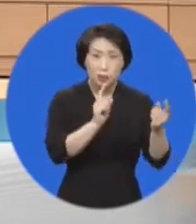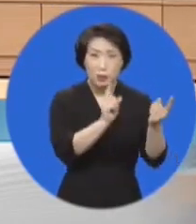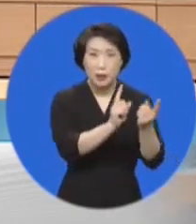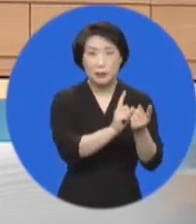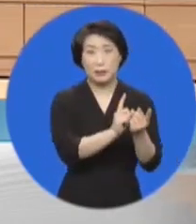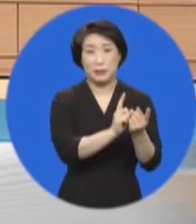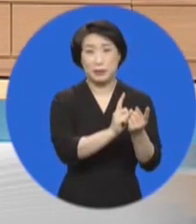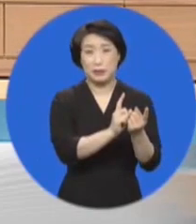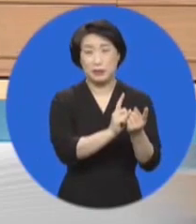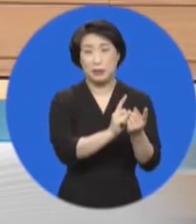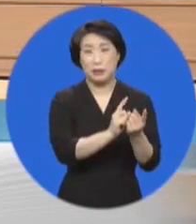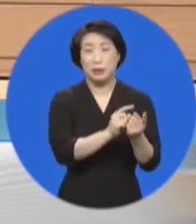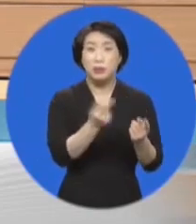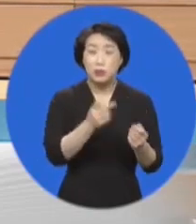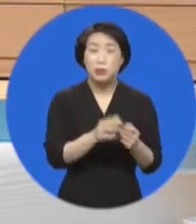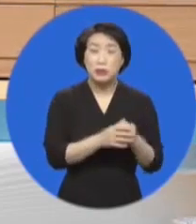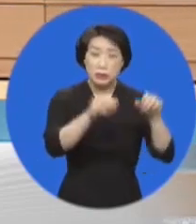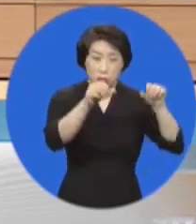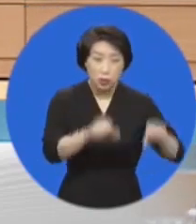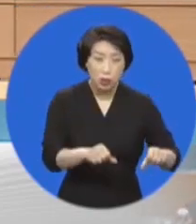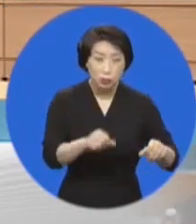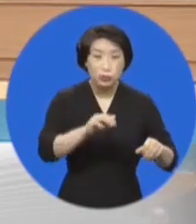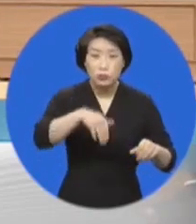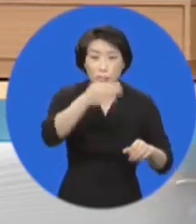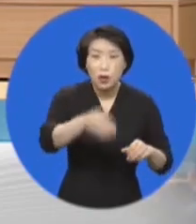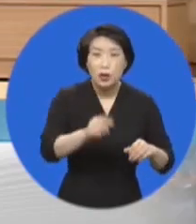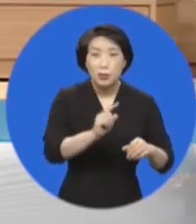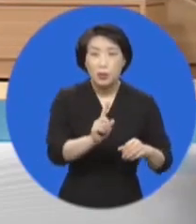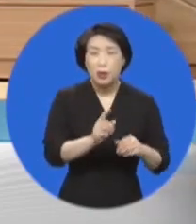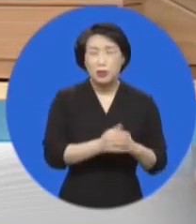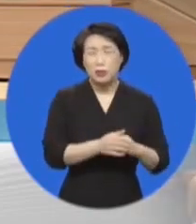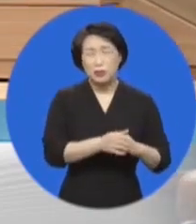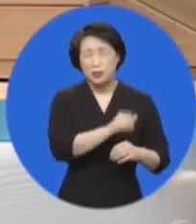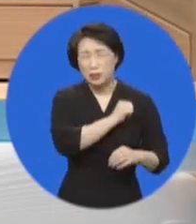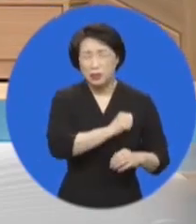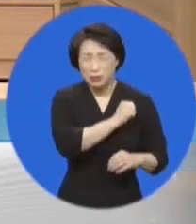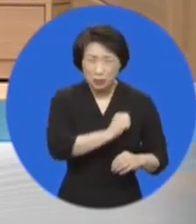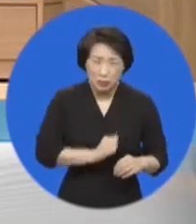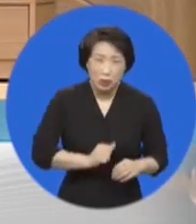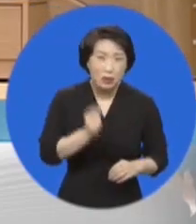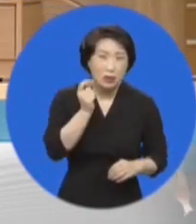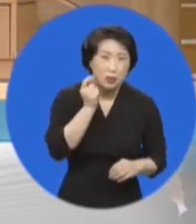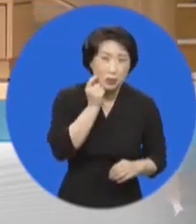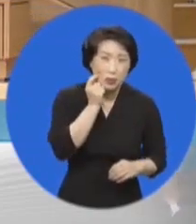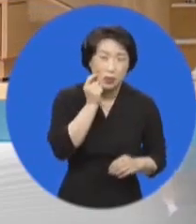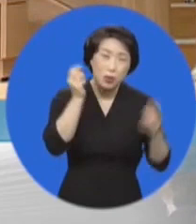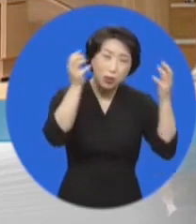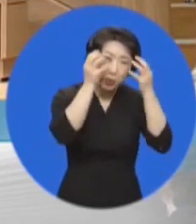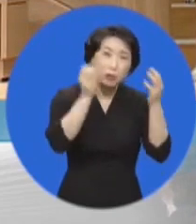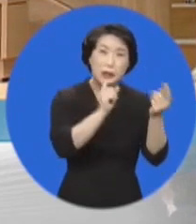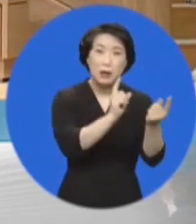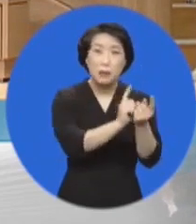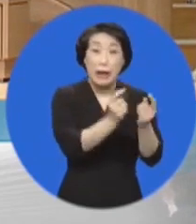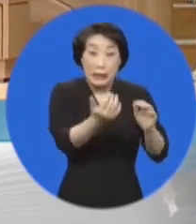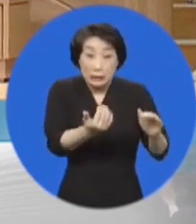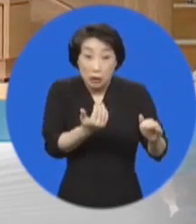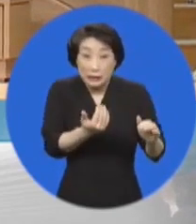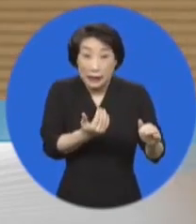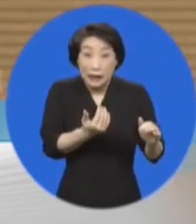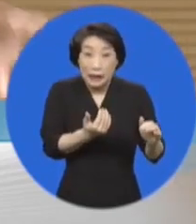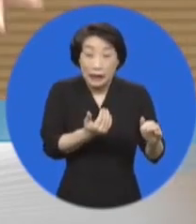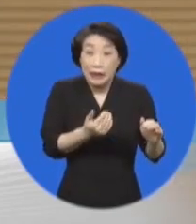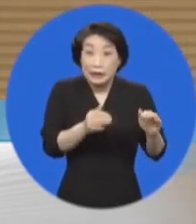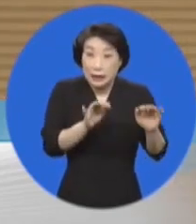받고 그 저주 아래서 견딜 수 없는 고난이 도래하기 전에